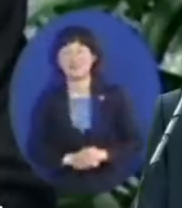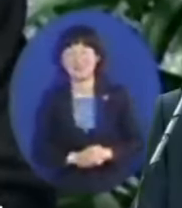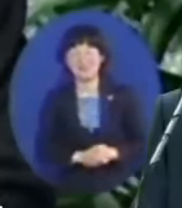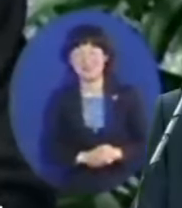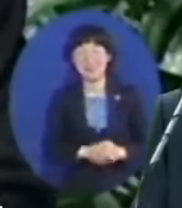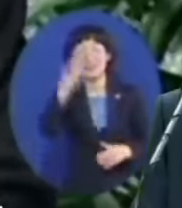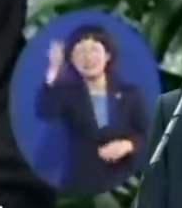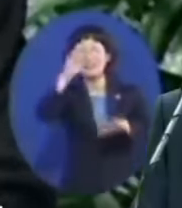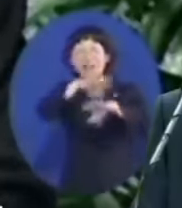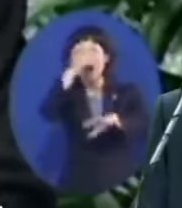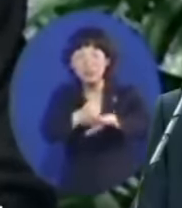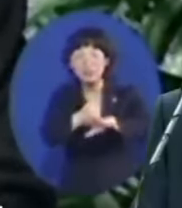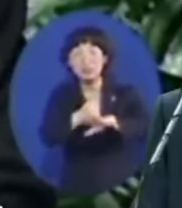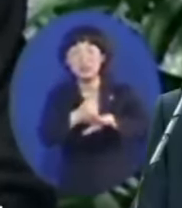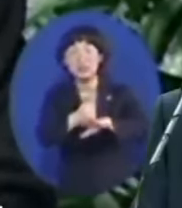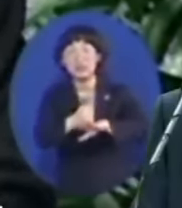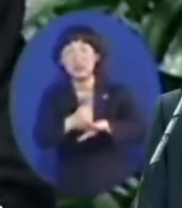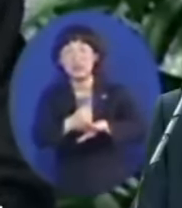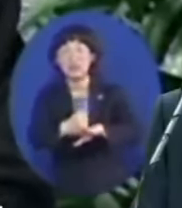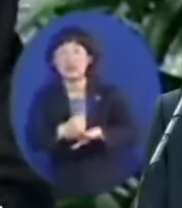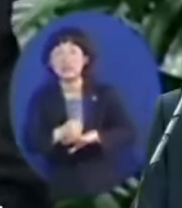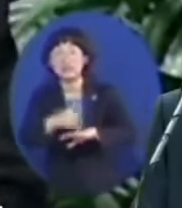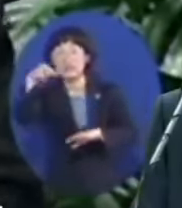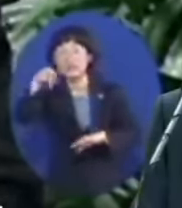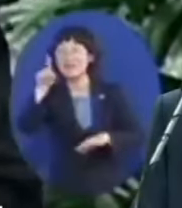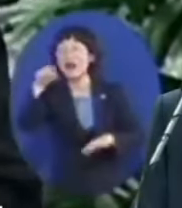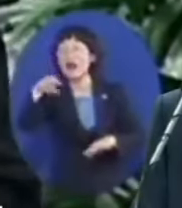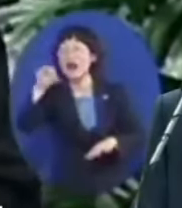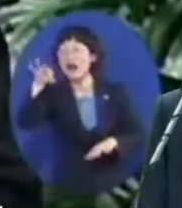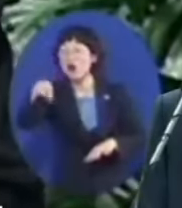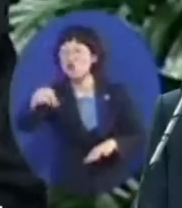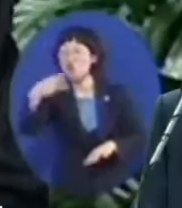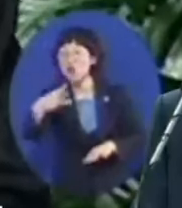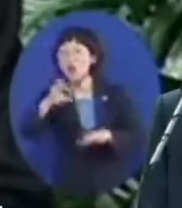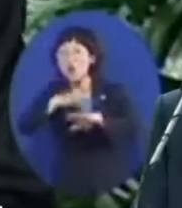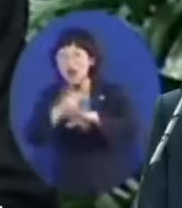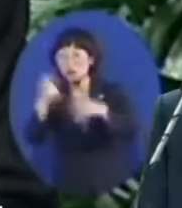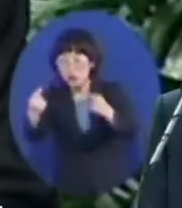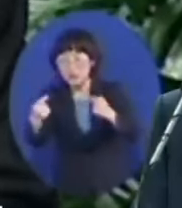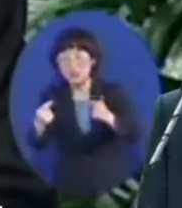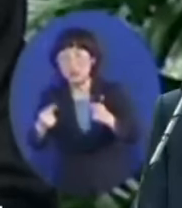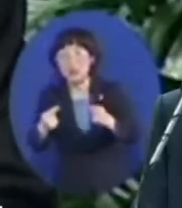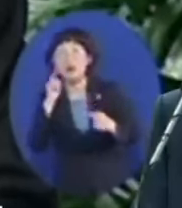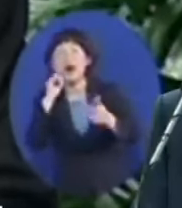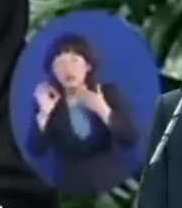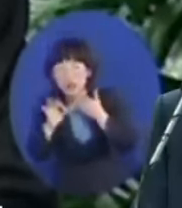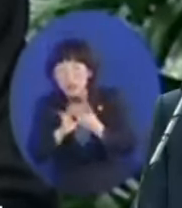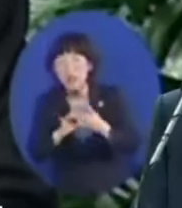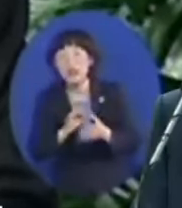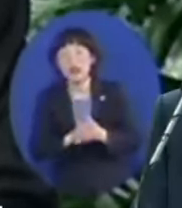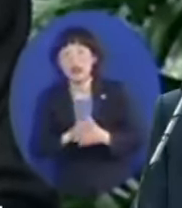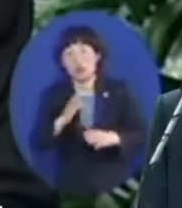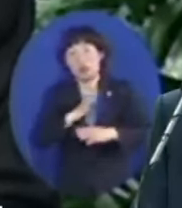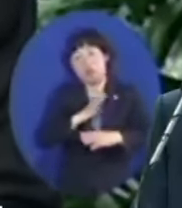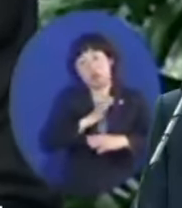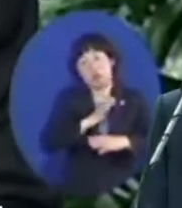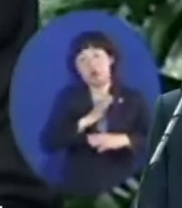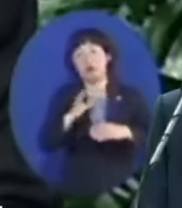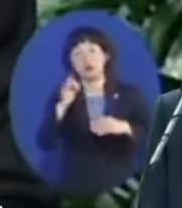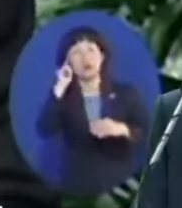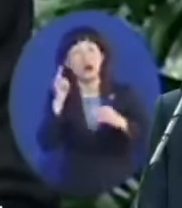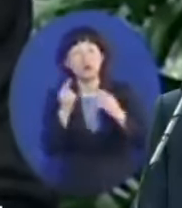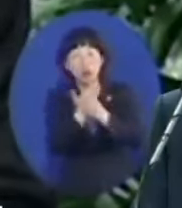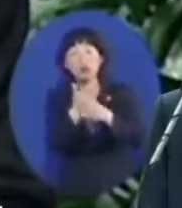다윗이 사울의 병사들처럼 골리앗과 못 싸운다고 미리 겁을 집어먹었으면, 과학적으로 계산해서 못한다고